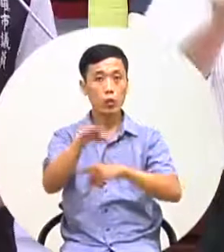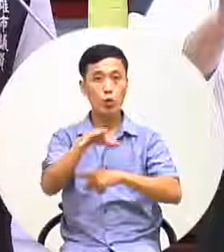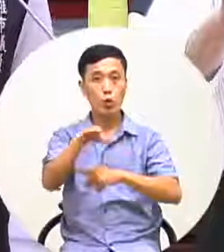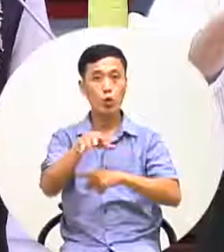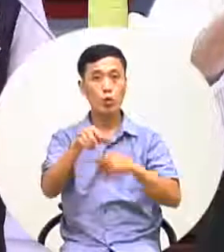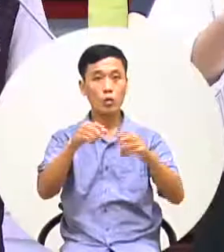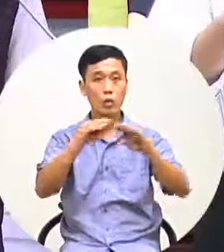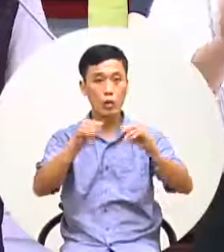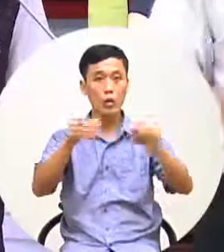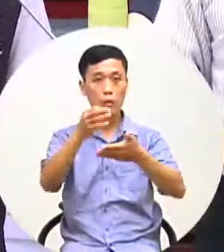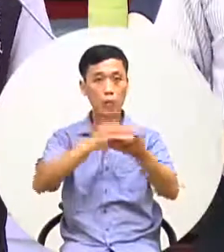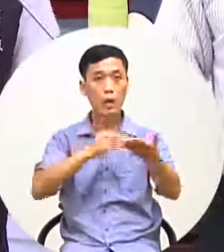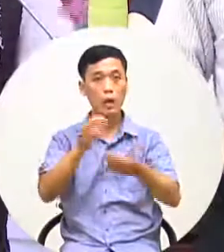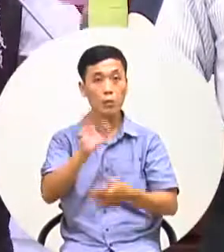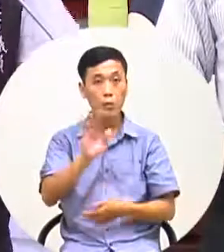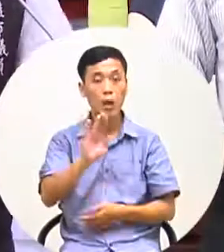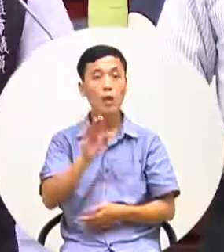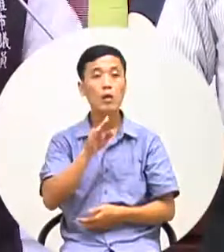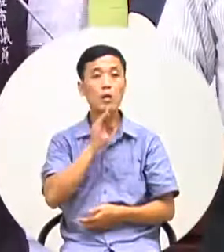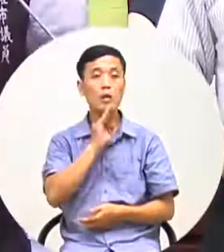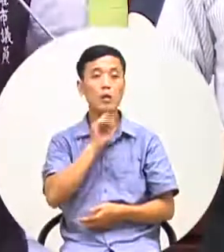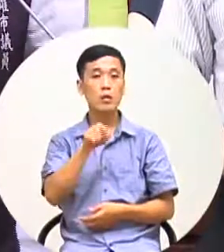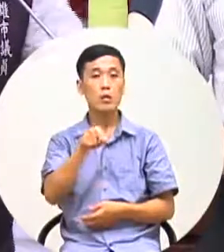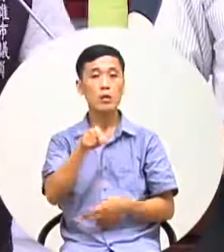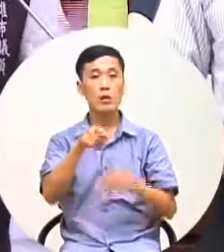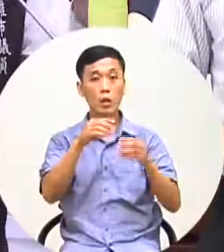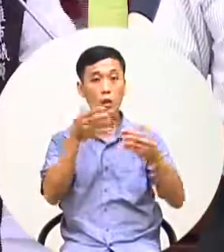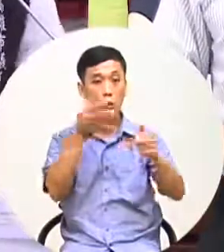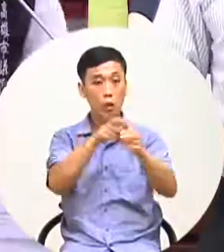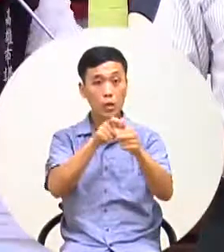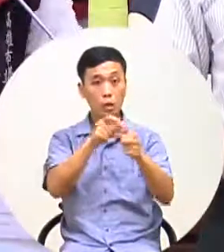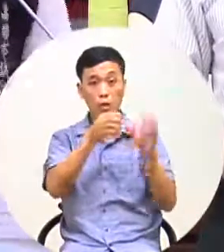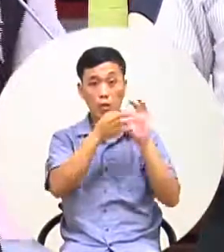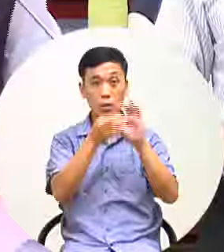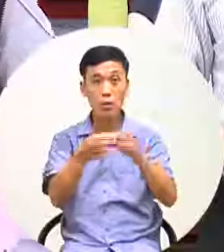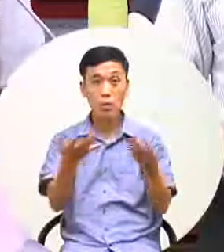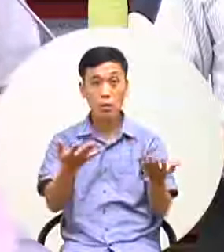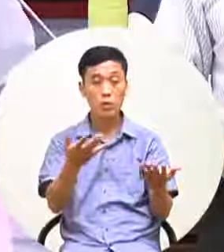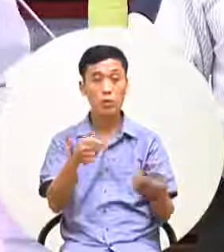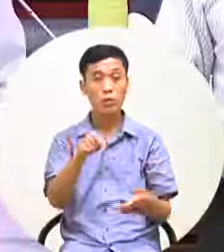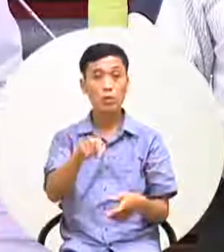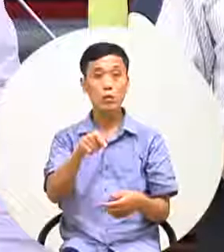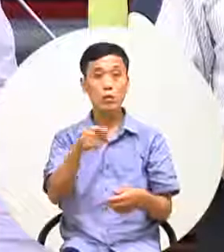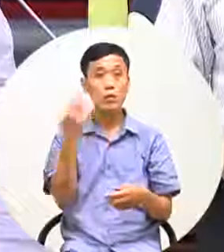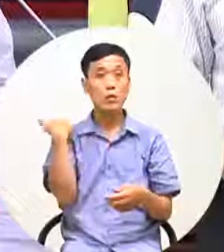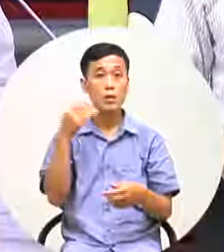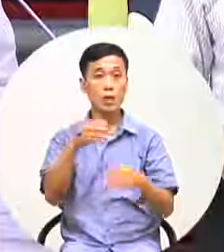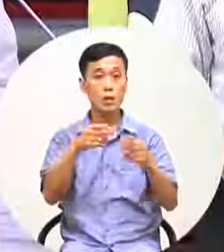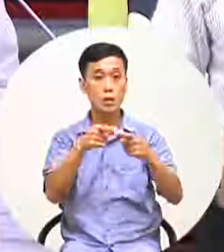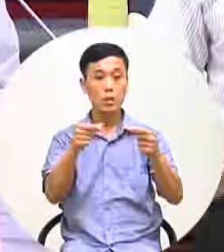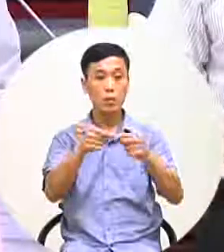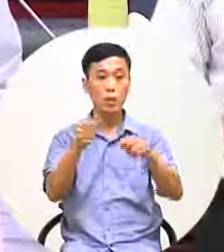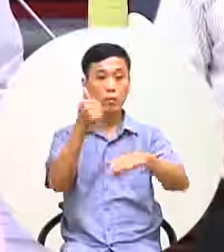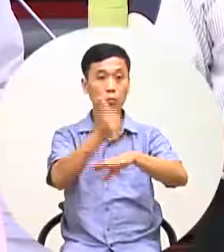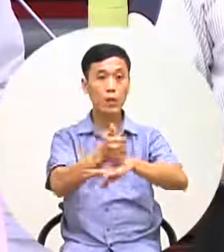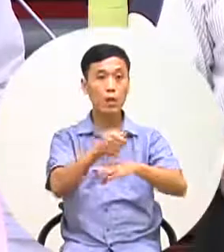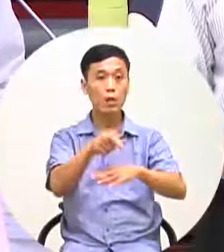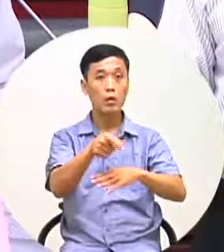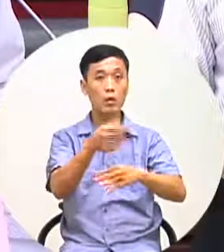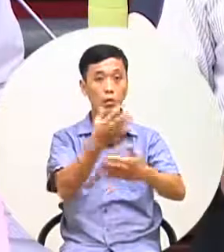这个问题一直留下去。他们在日据时代就一直在用在那边呢，你知道